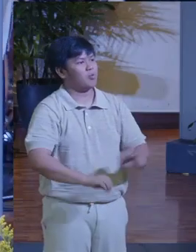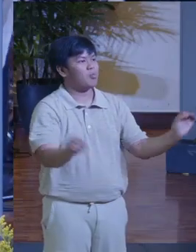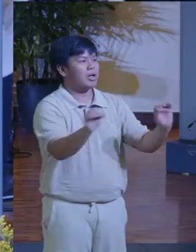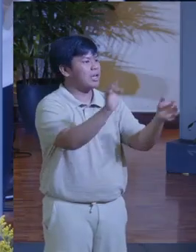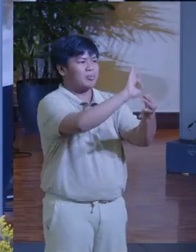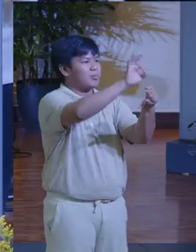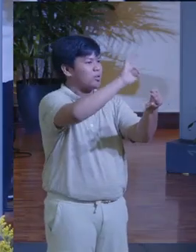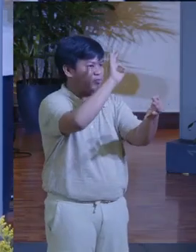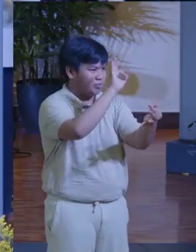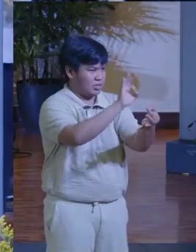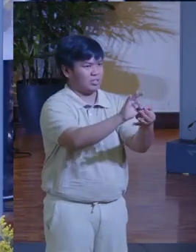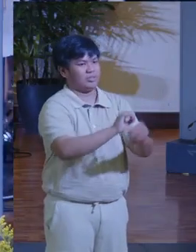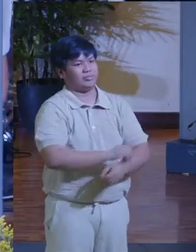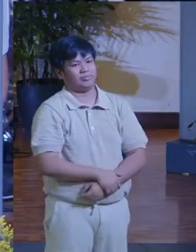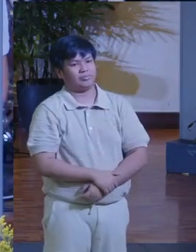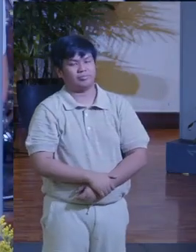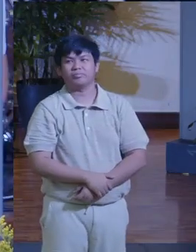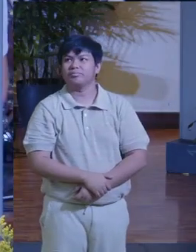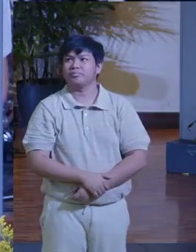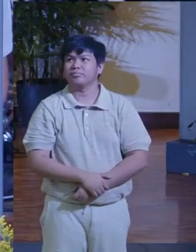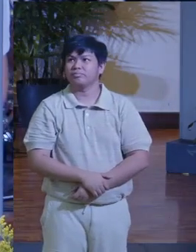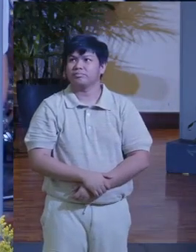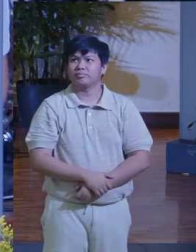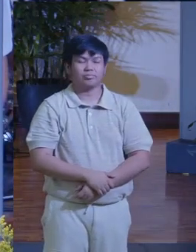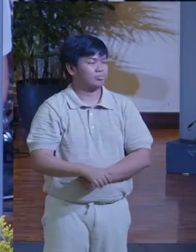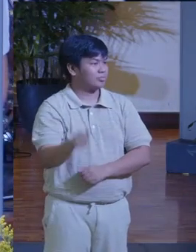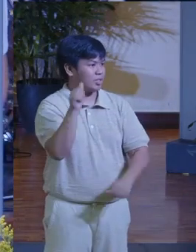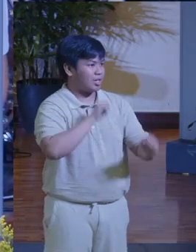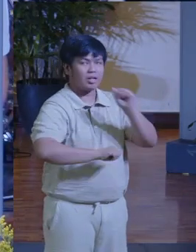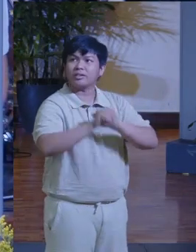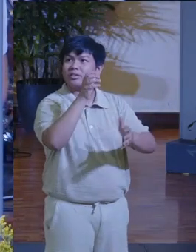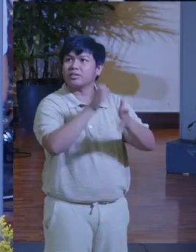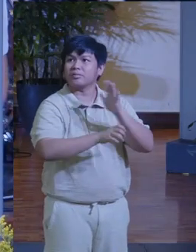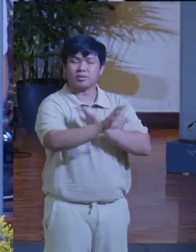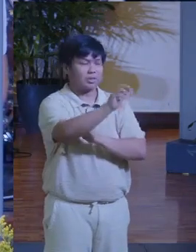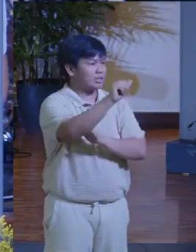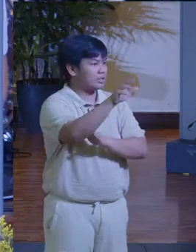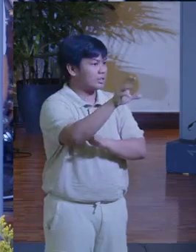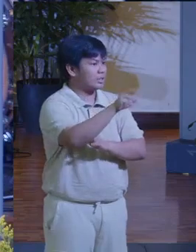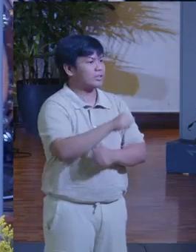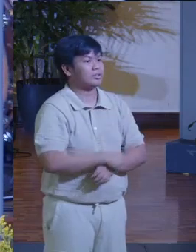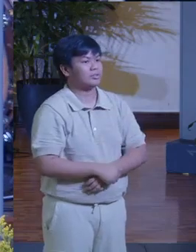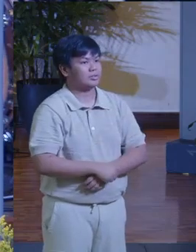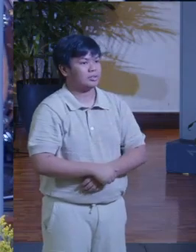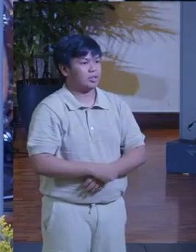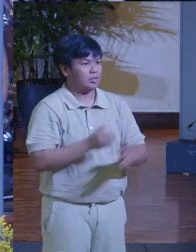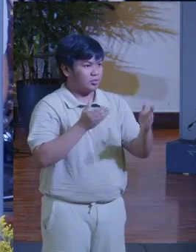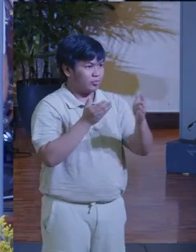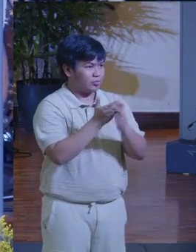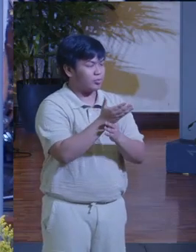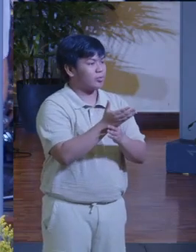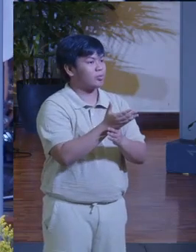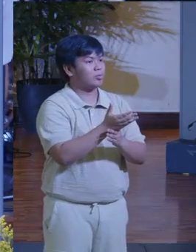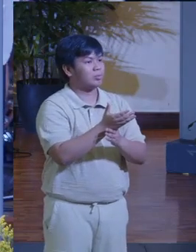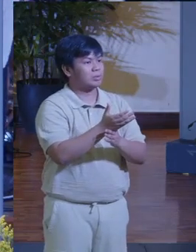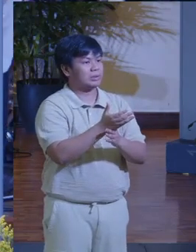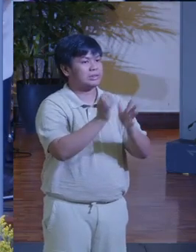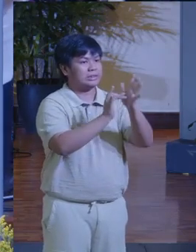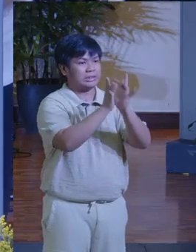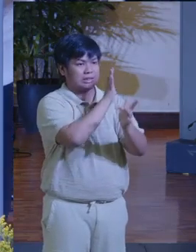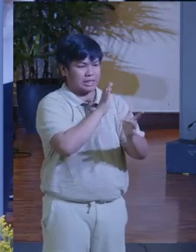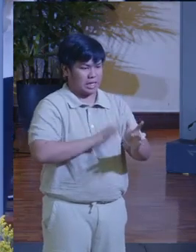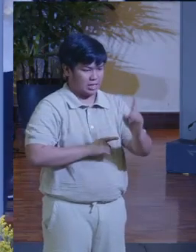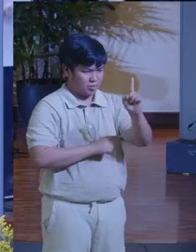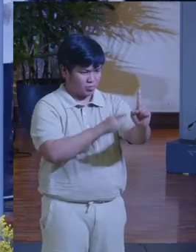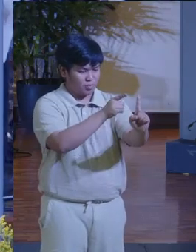Acts 13:38 to 39. Let it be known to you, therefore, brothers, that through this man, forgiveness of